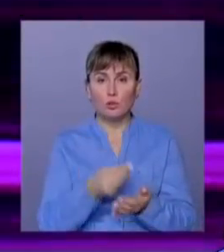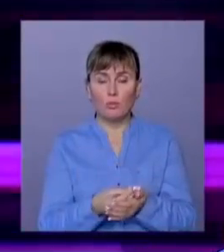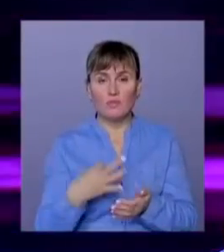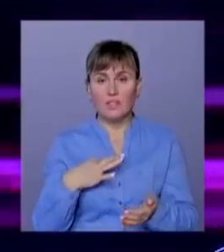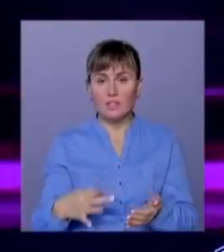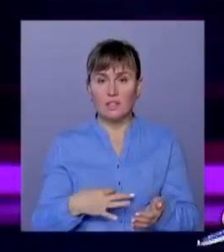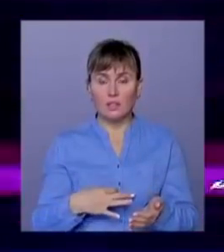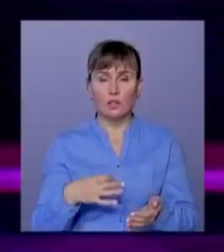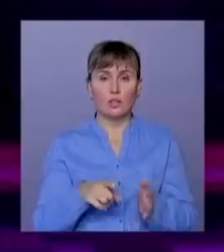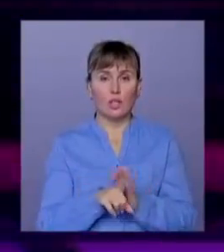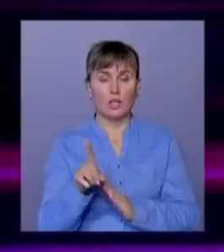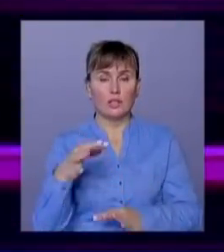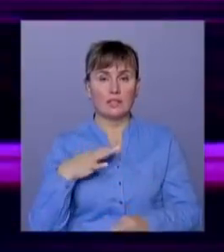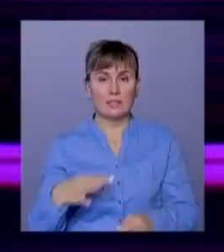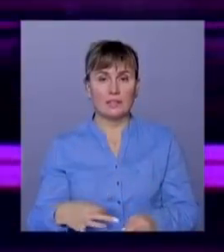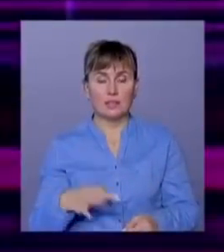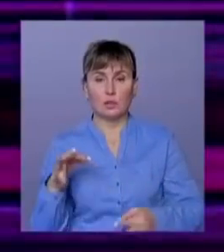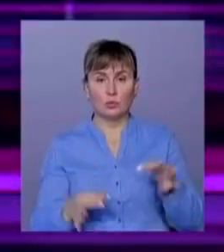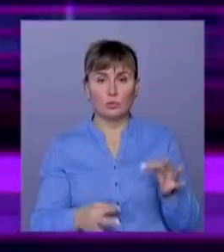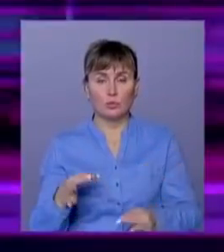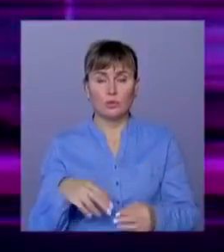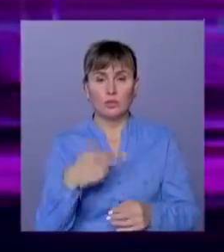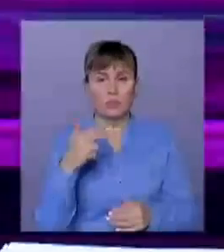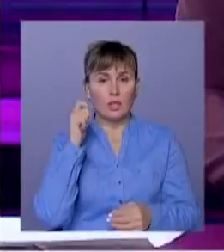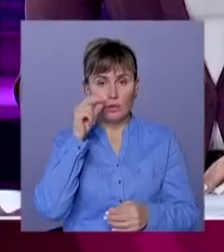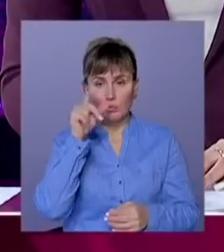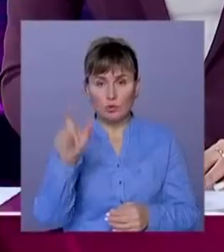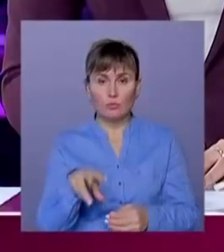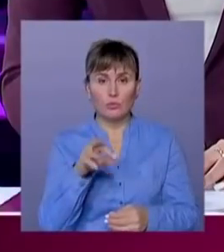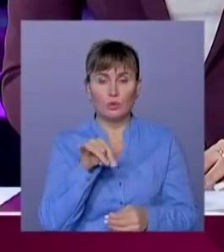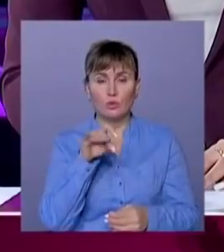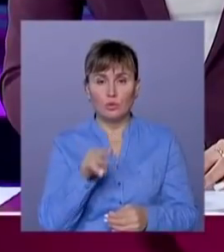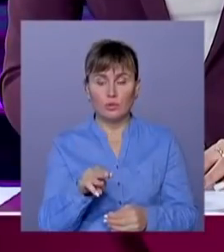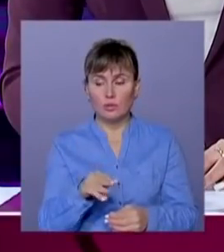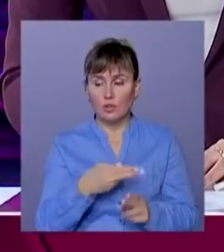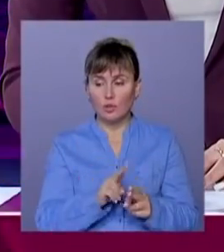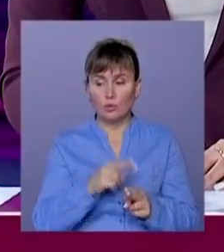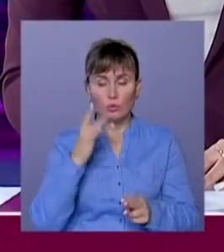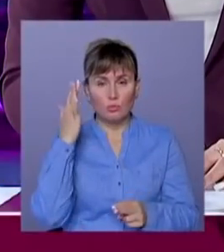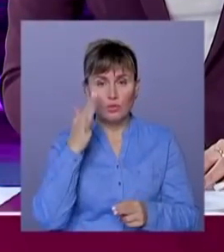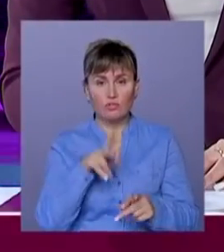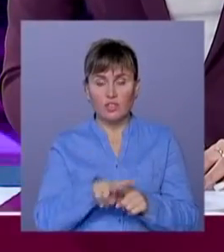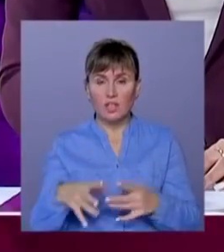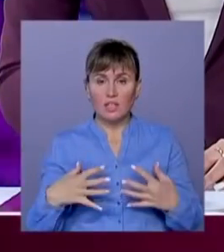сына, дошло до суда. 33-летнего Мурата Аскароглы сначала обвиняли в умышленном причинении вреда здоровью. Теперь